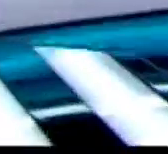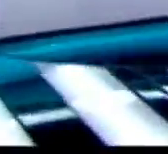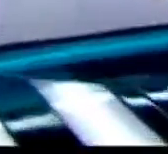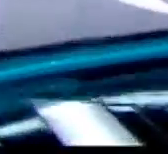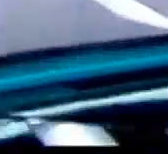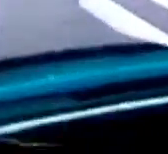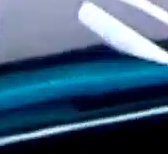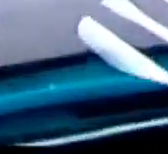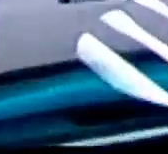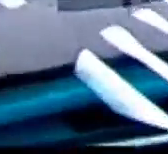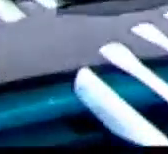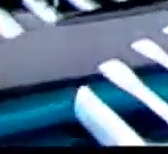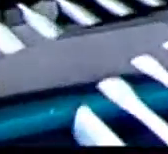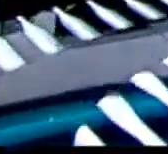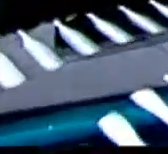ام